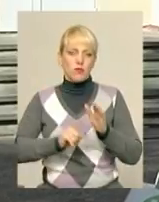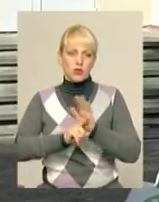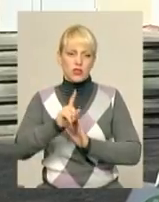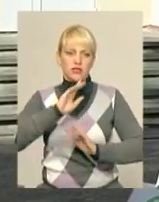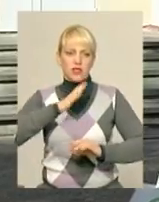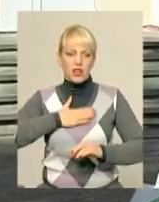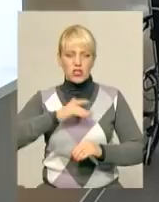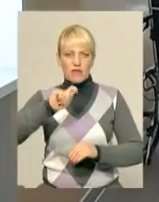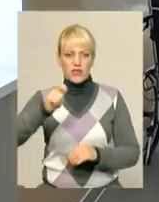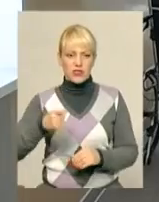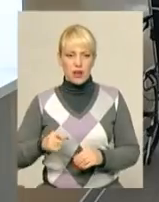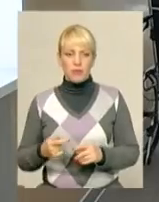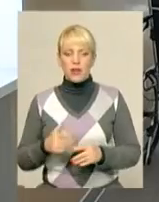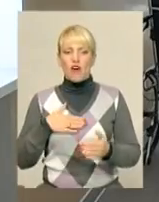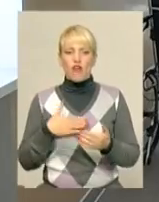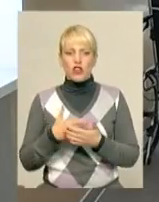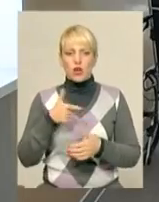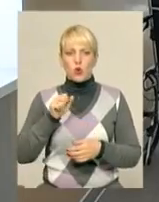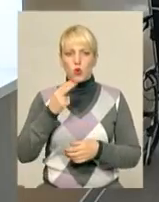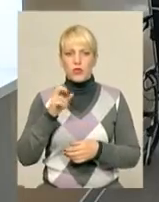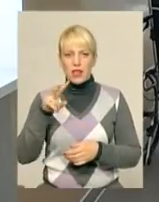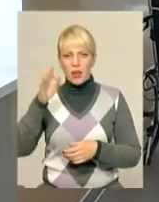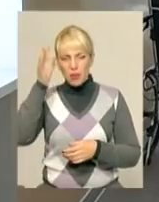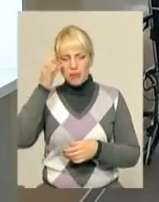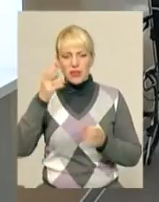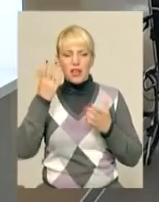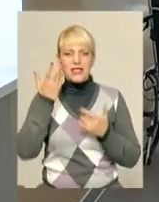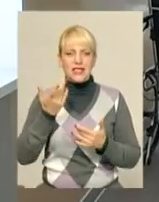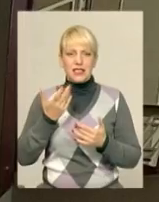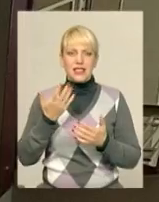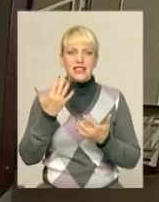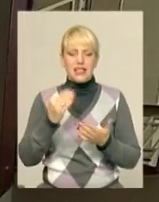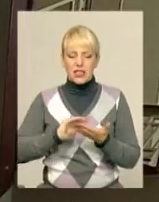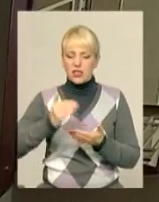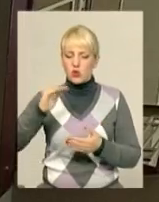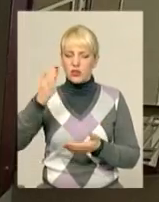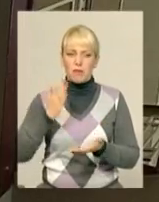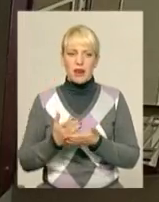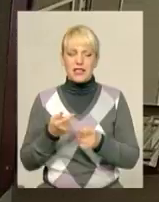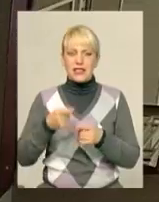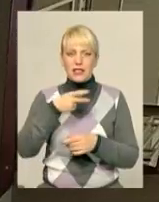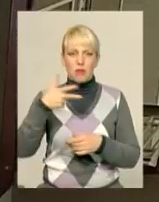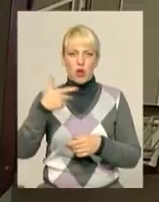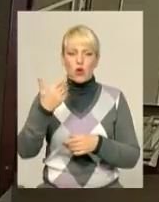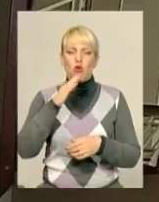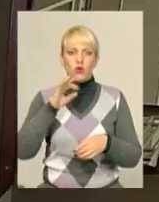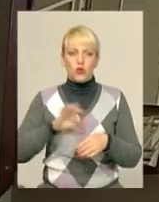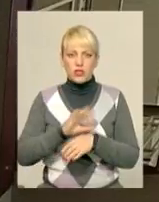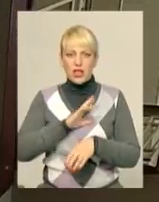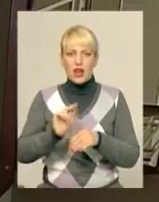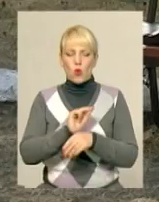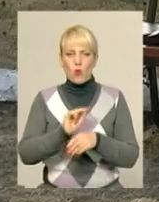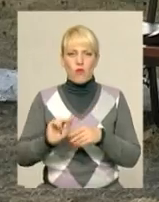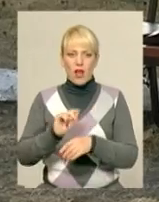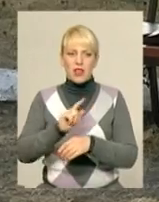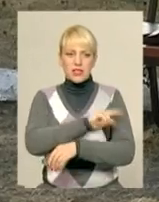наша, так скажімо, війна. Волонтер Павло Гуцел добре пам'ятає, скільки сходинок мають ці три поверхи. Його дружина лікувалася у госпіталі.